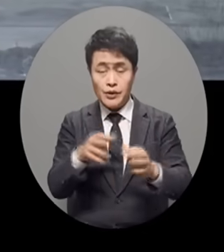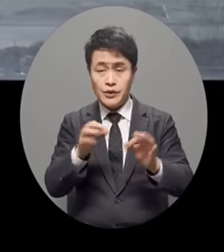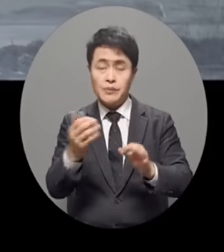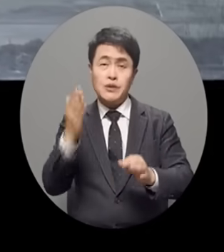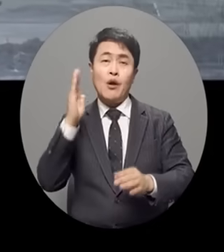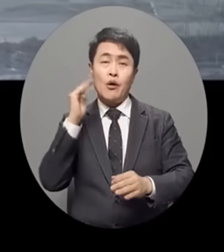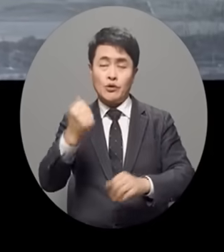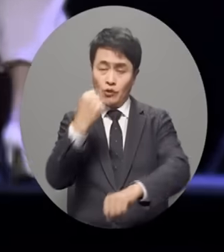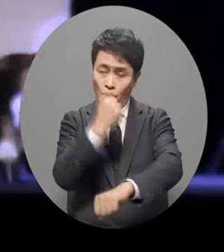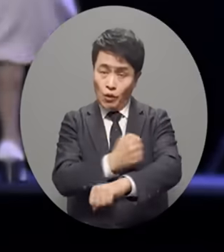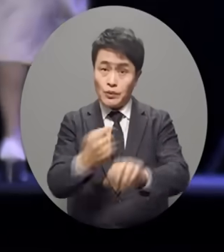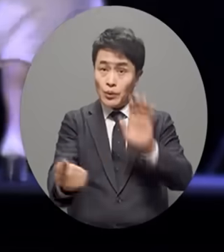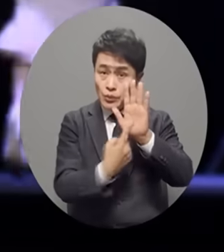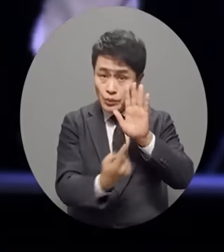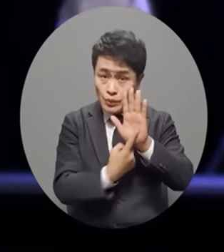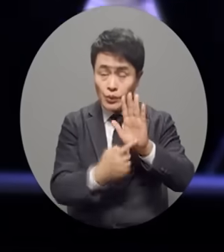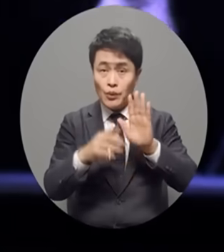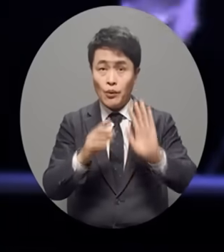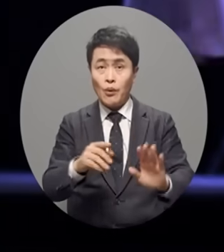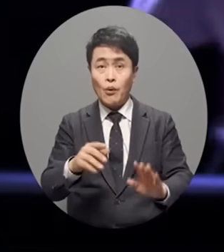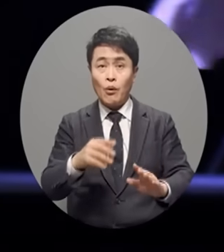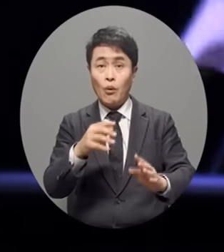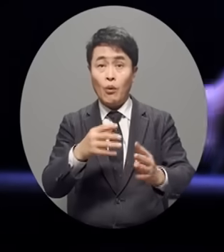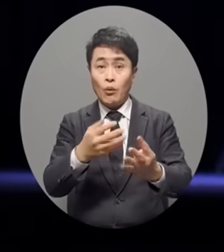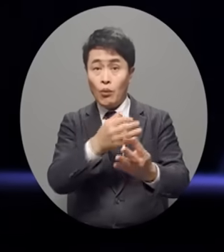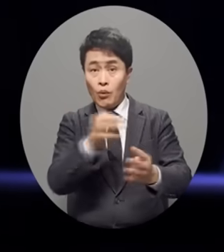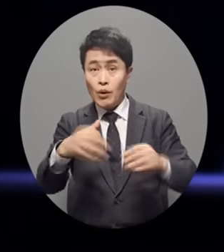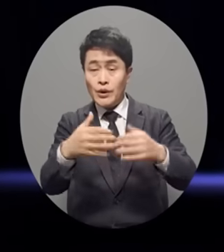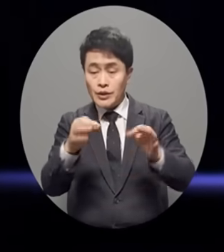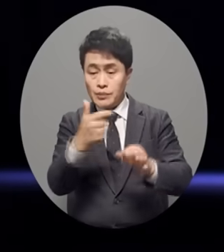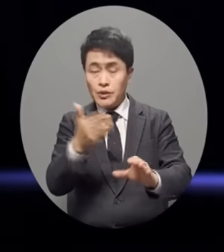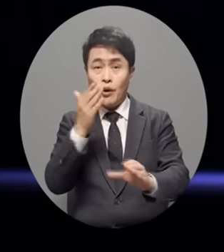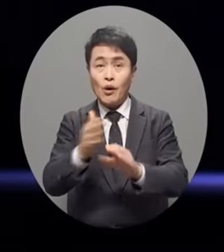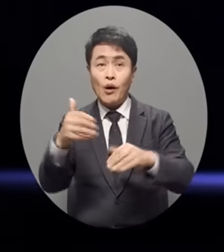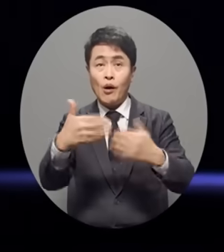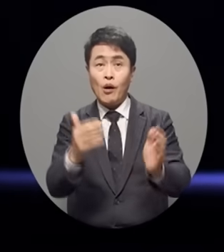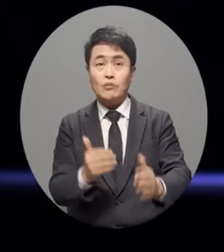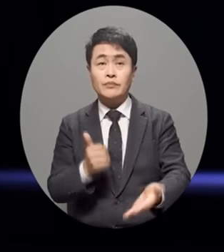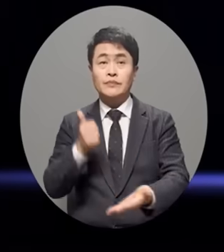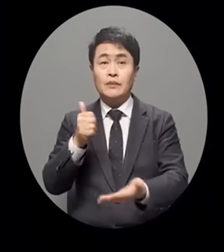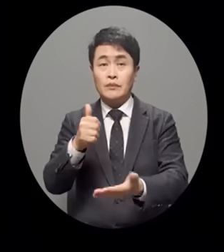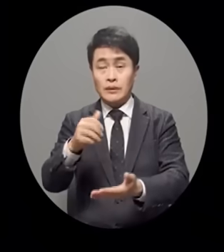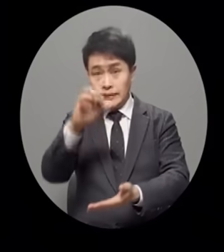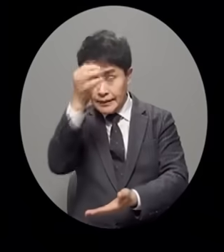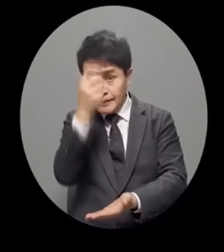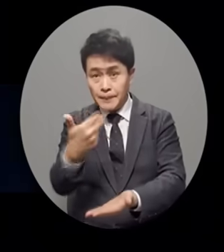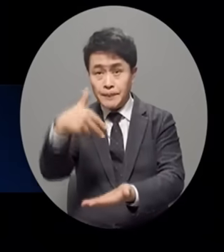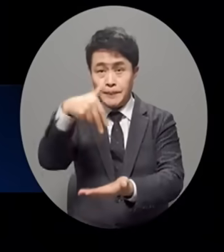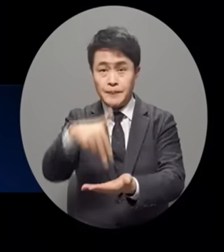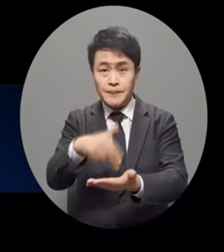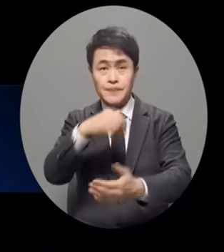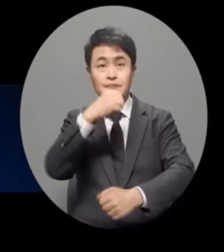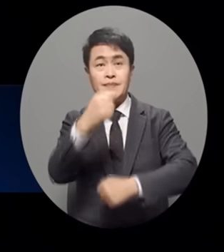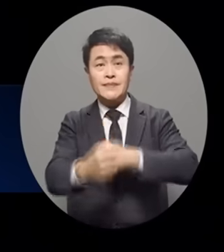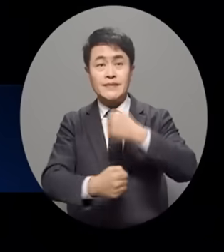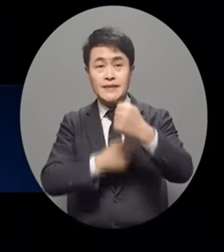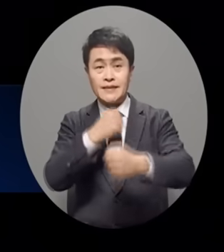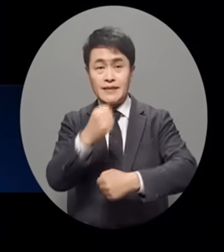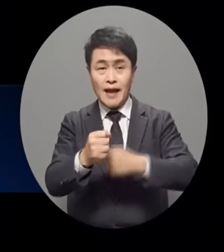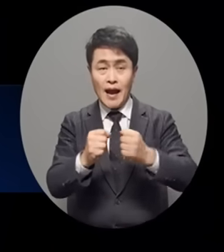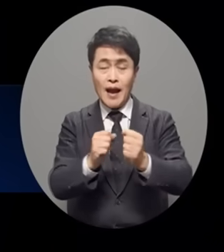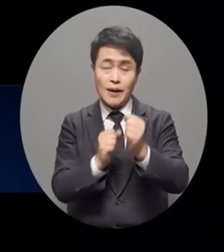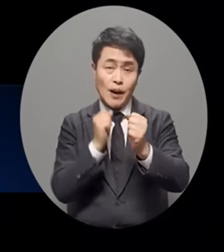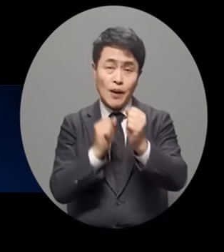대통령의 업적이 소개됐고, 홀로그램 기술을 통한 김 전 대통령이 단상에 섰습니다. 자유가 들꽃처럼